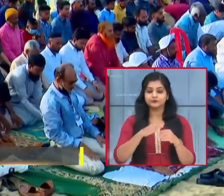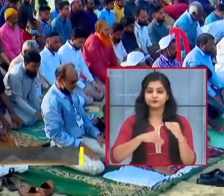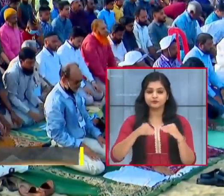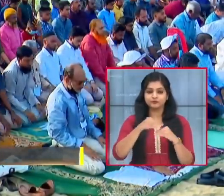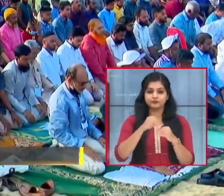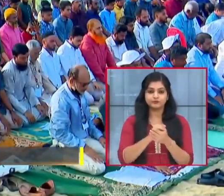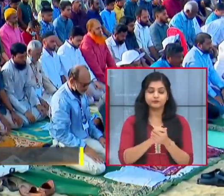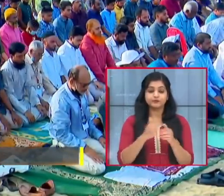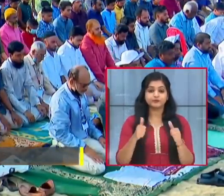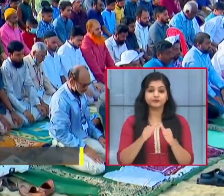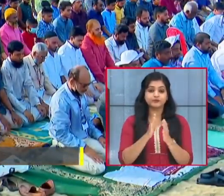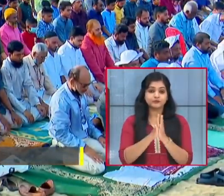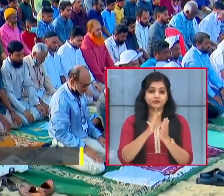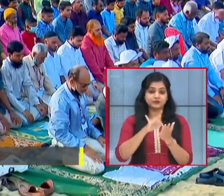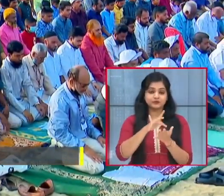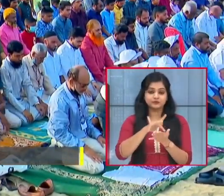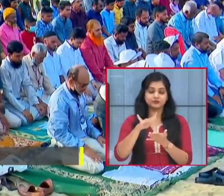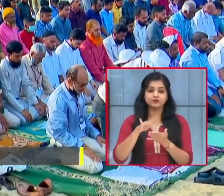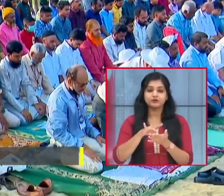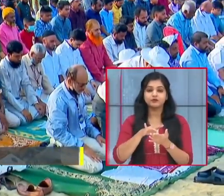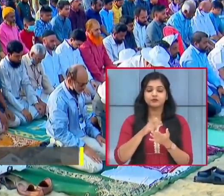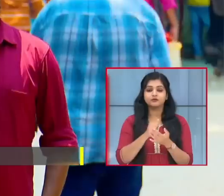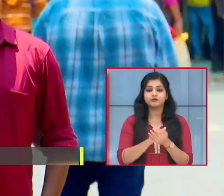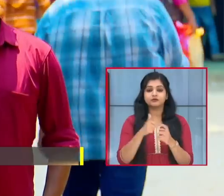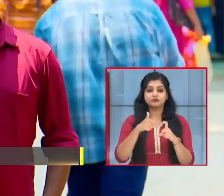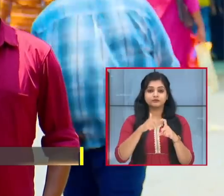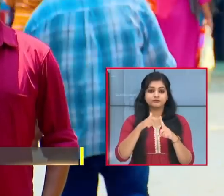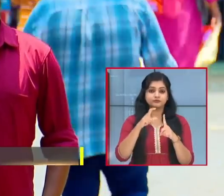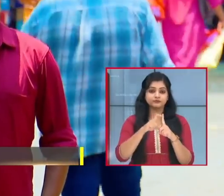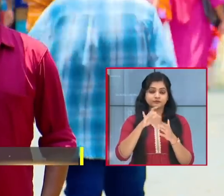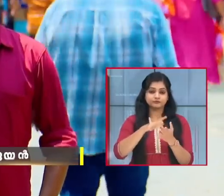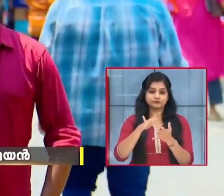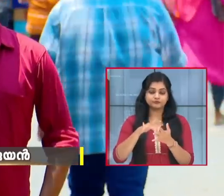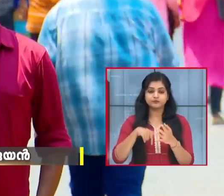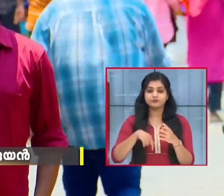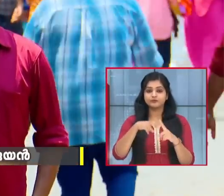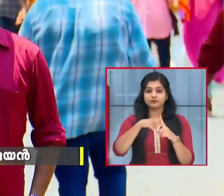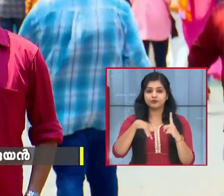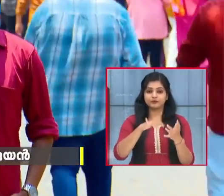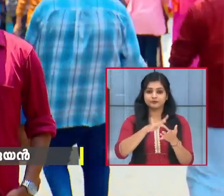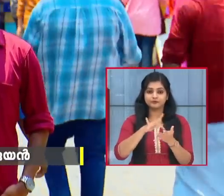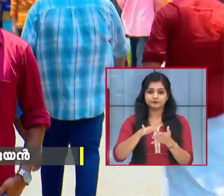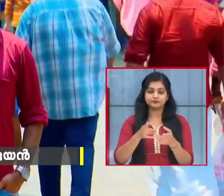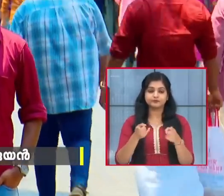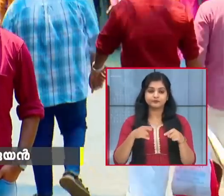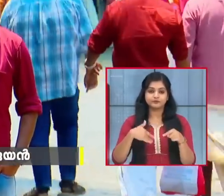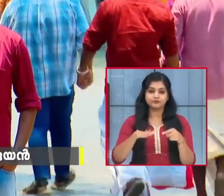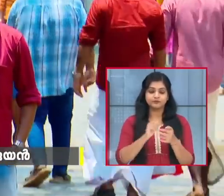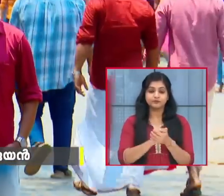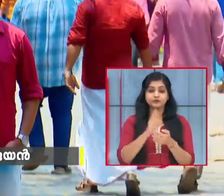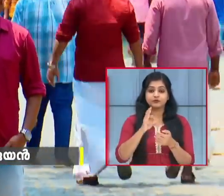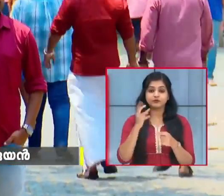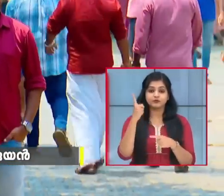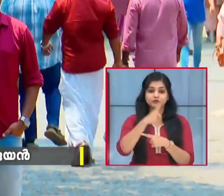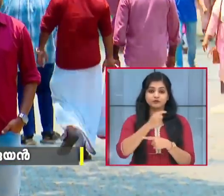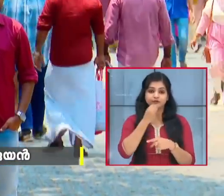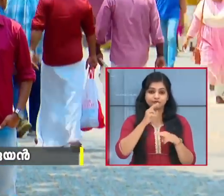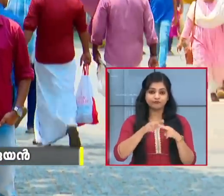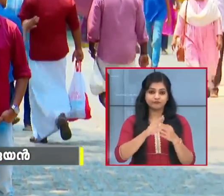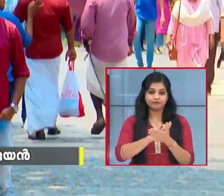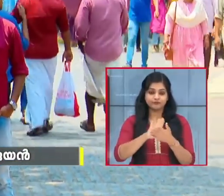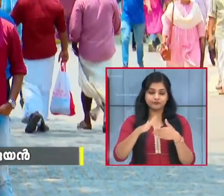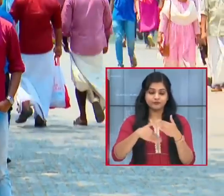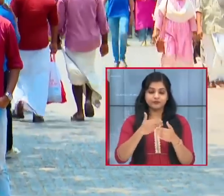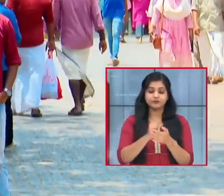പുറമെ സംസ്ഥാനത്തെ വിവിധയിടങ്ങളിൽ ഈദ്ഗാഹുകളും ഉണ്ടാകും. 30 നോമ്പും പൂർത്തിയാക്കി പരിശുദ്ധമായ 5 ജുമാ